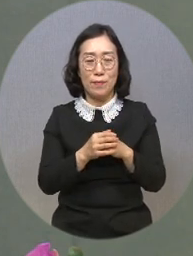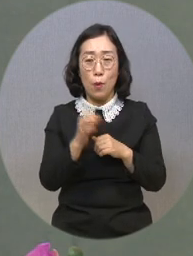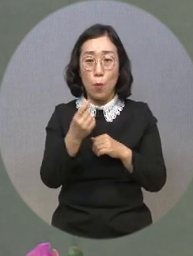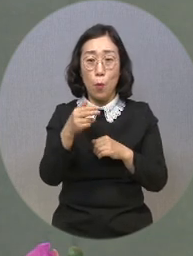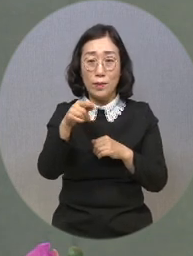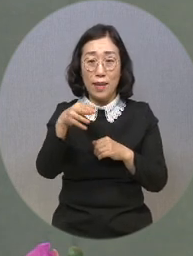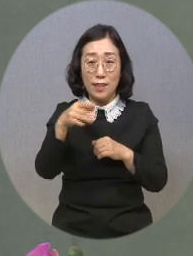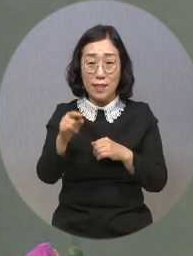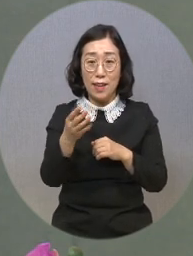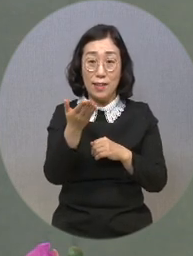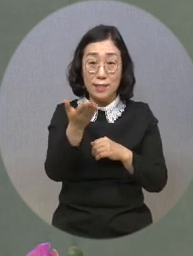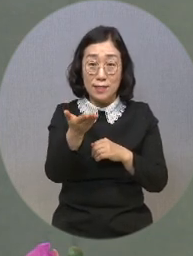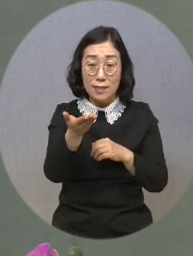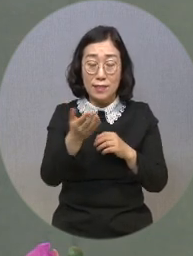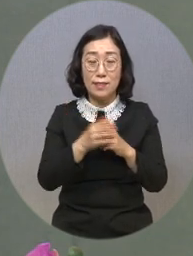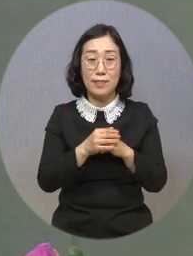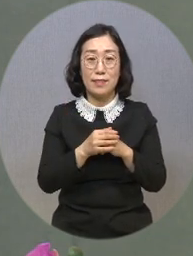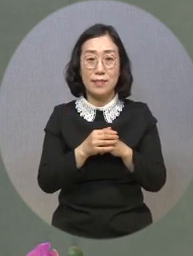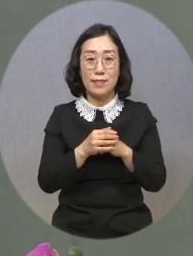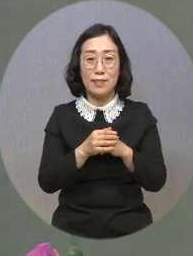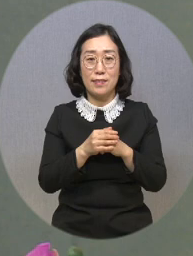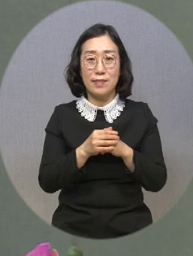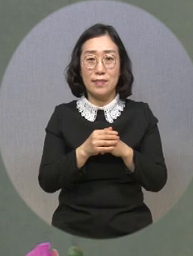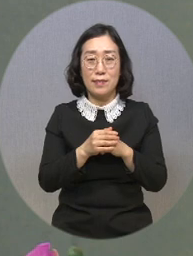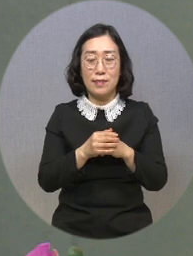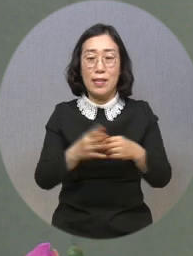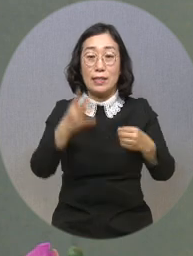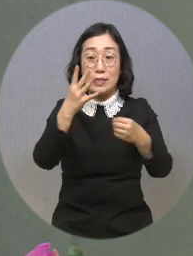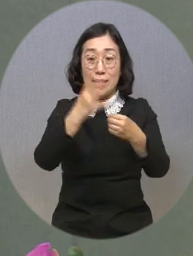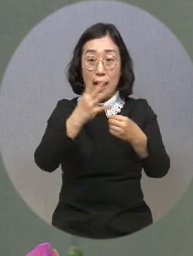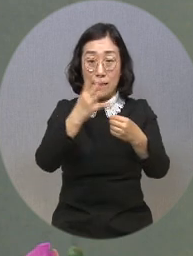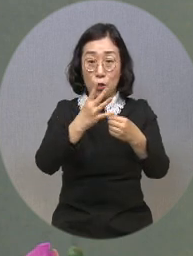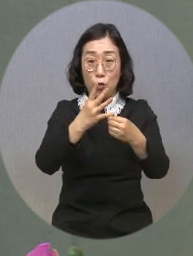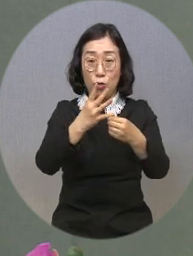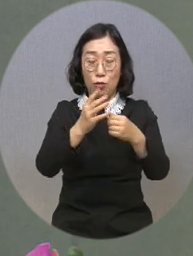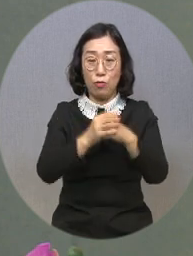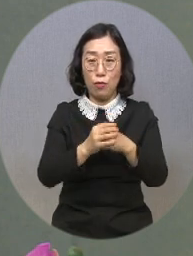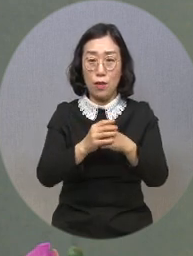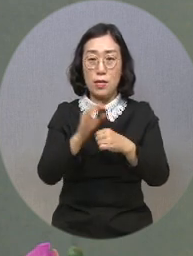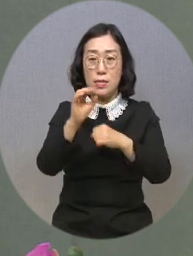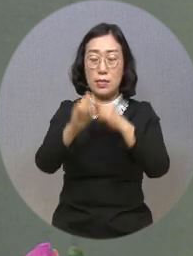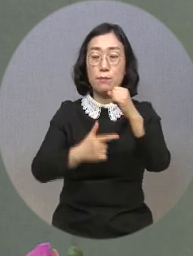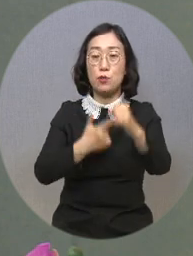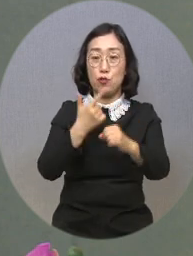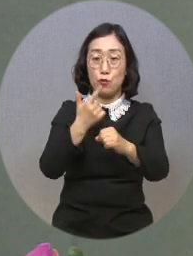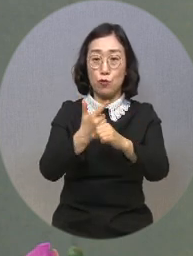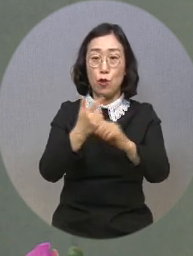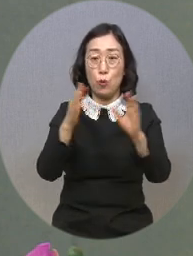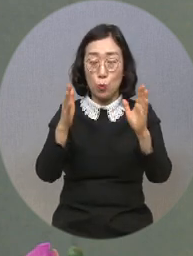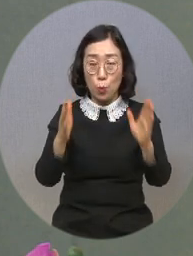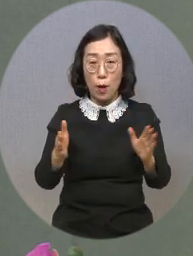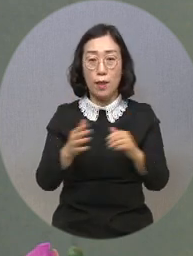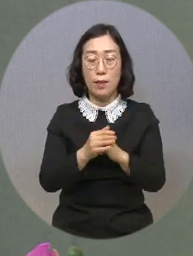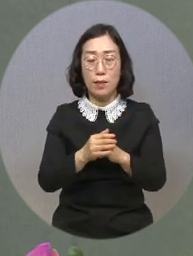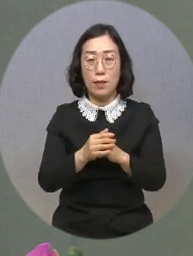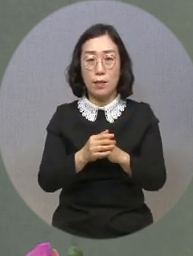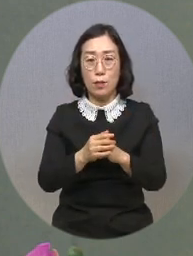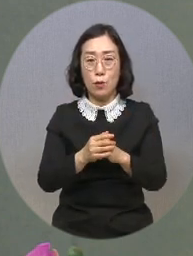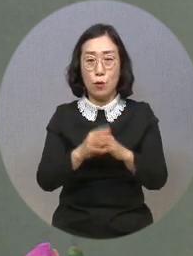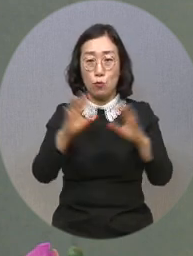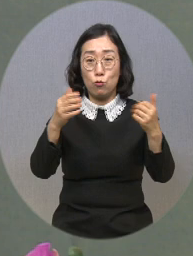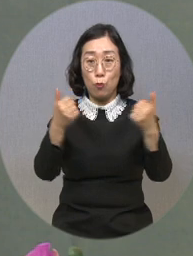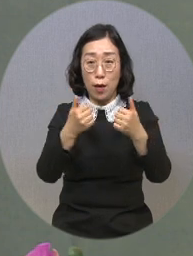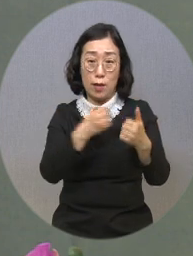오재세 의원께서는 4선 의원으로 벌써 16년 동안을 국회에서